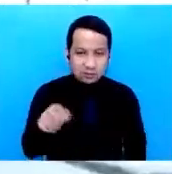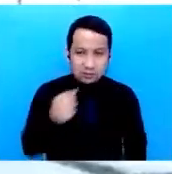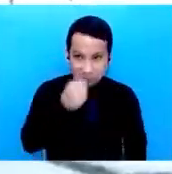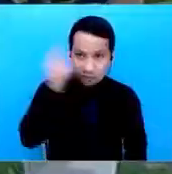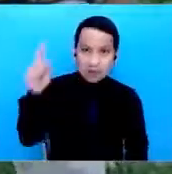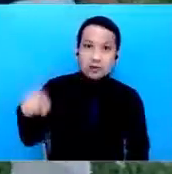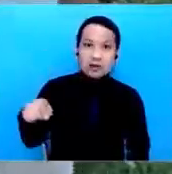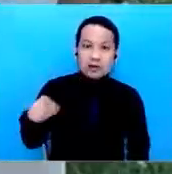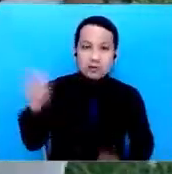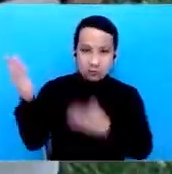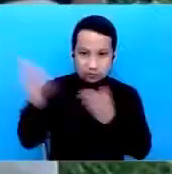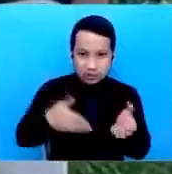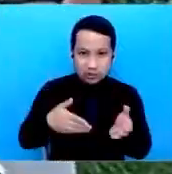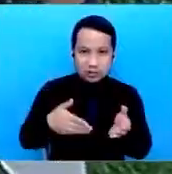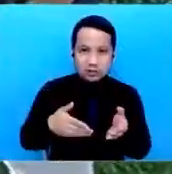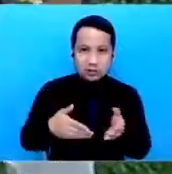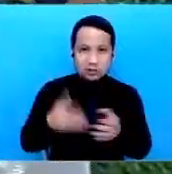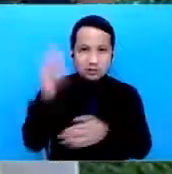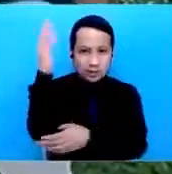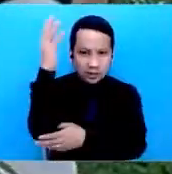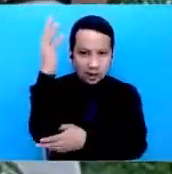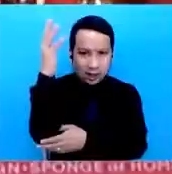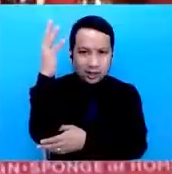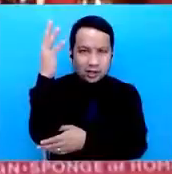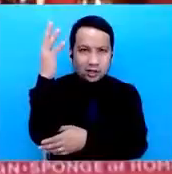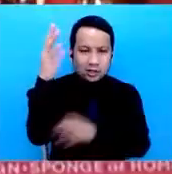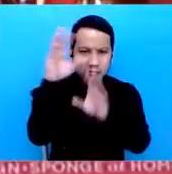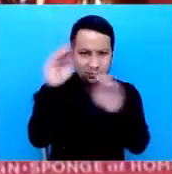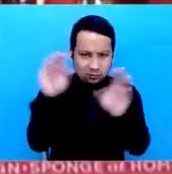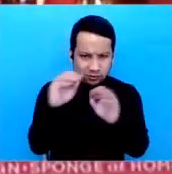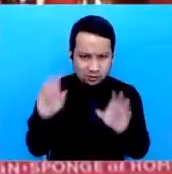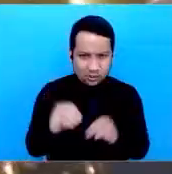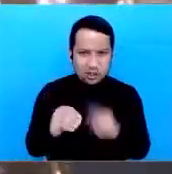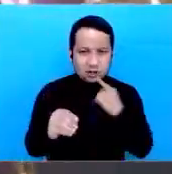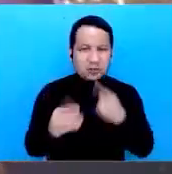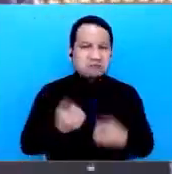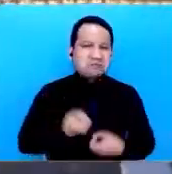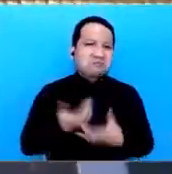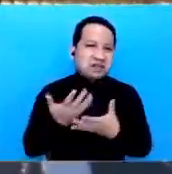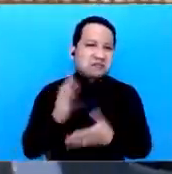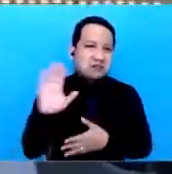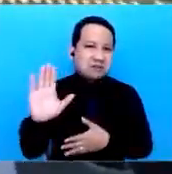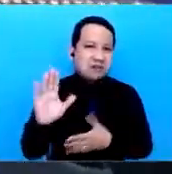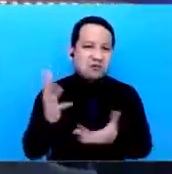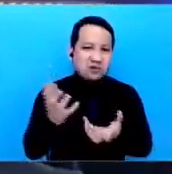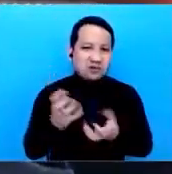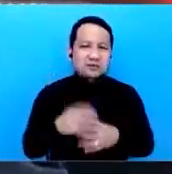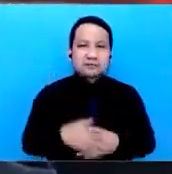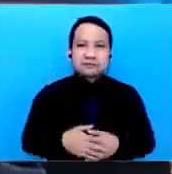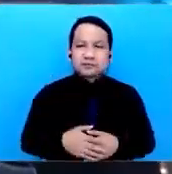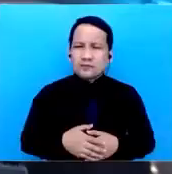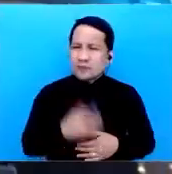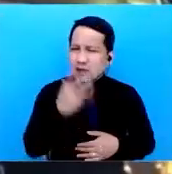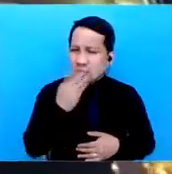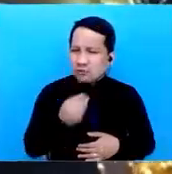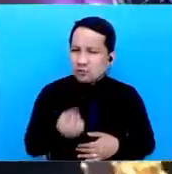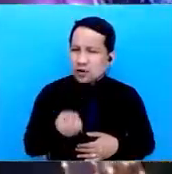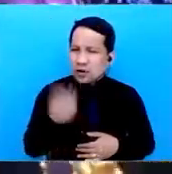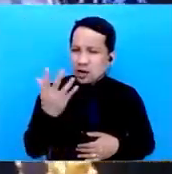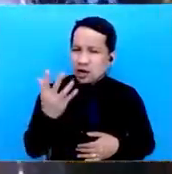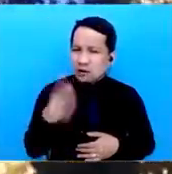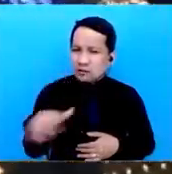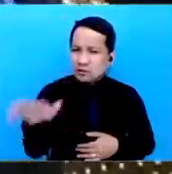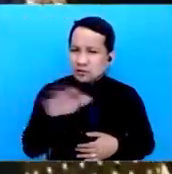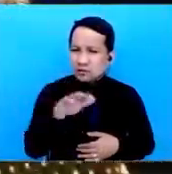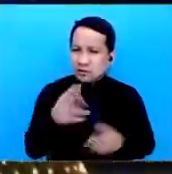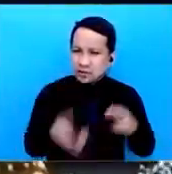uuwi siya, may dalang isang puno ng Christmas light. Siguro passion talaga niya. Sa mga nagtatanong kung magkano kaya ang nadagdag